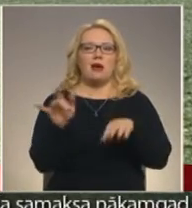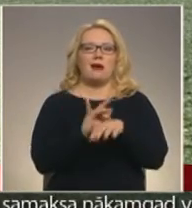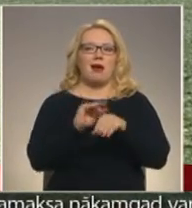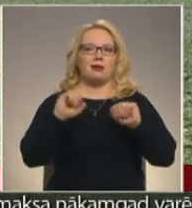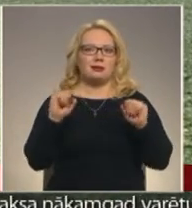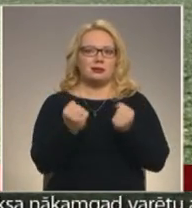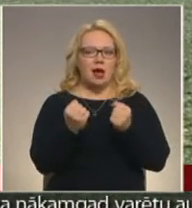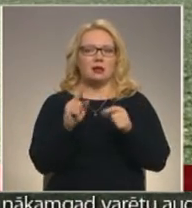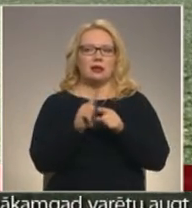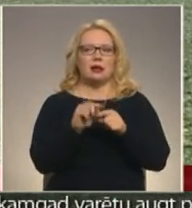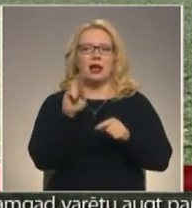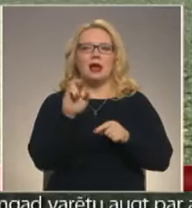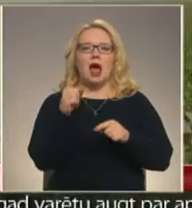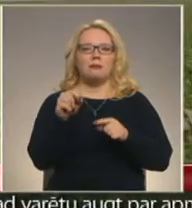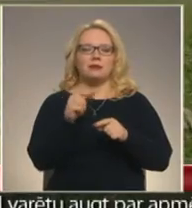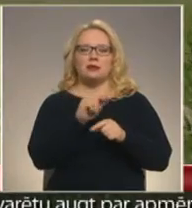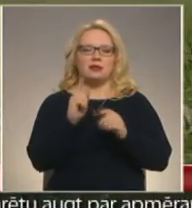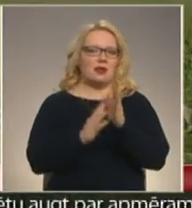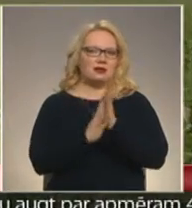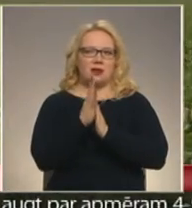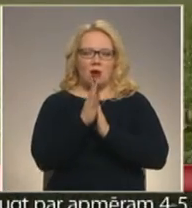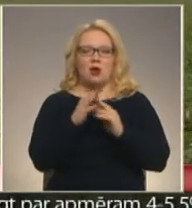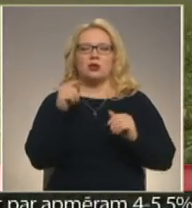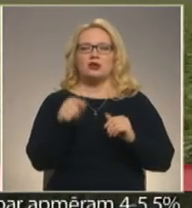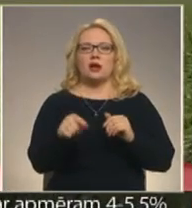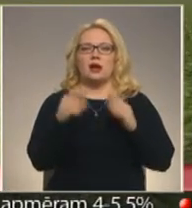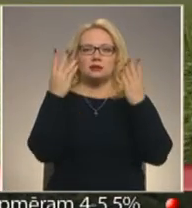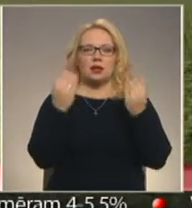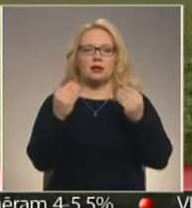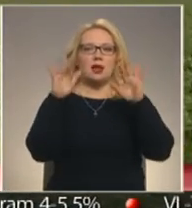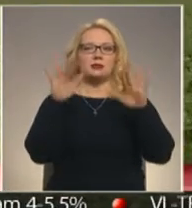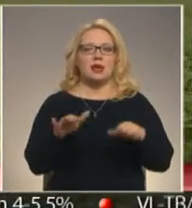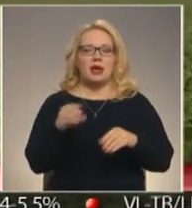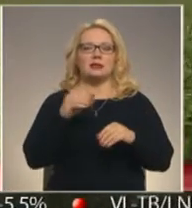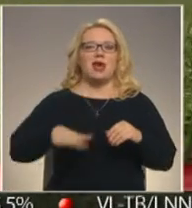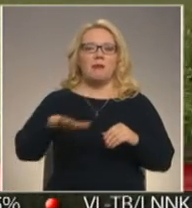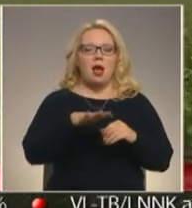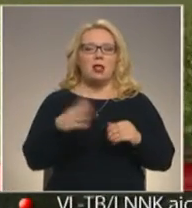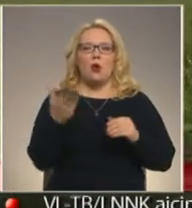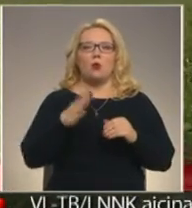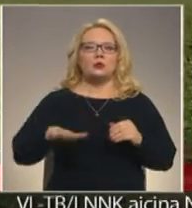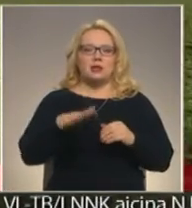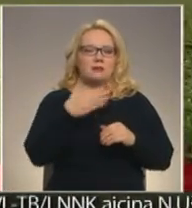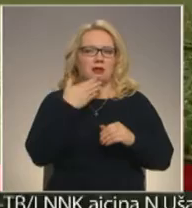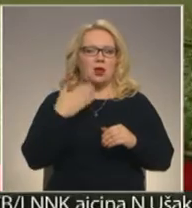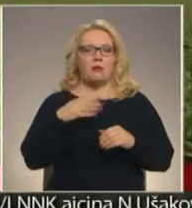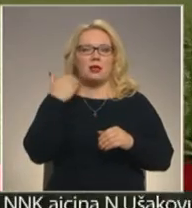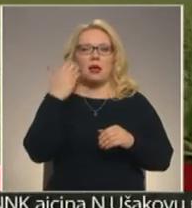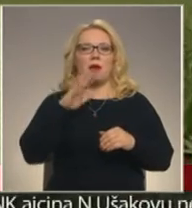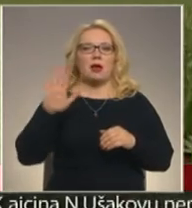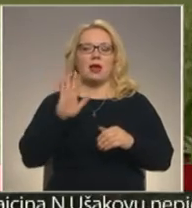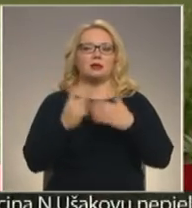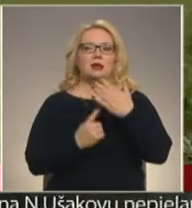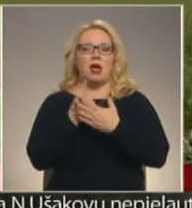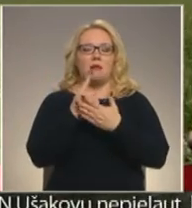tad raps arī nepārziemo. Šajās dienās sniega nemaz nav Zemgalē un Kurzemē, bet kamēr gaisa temperatūra turas